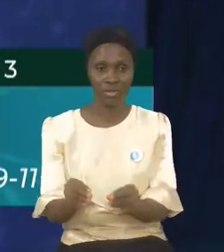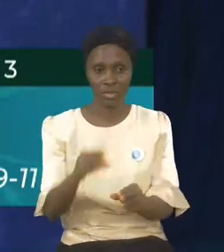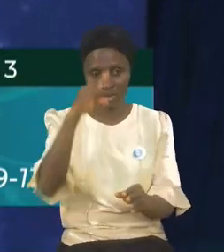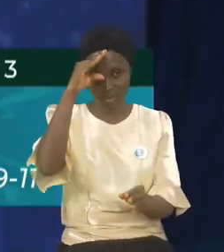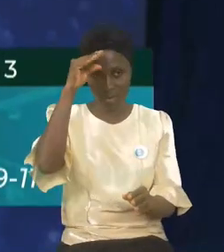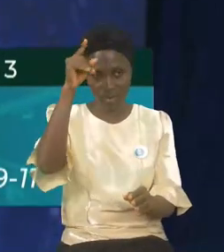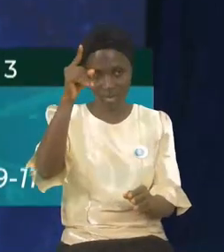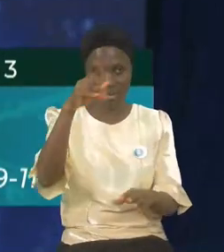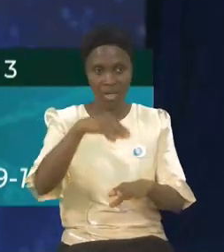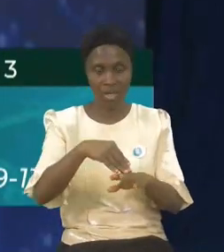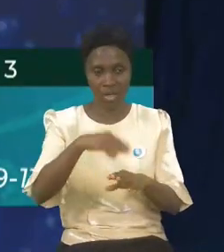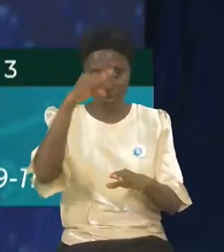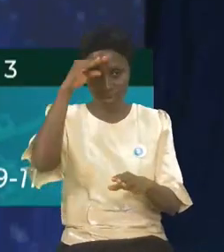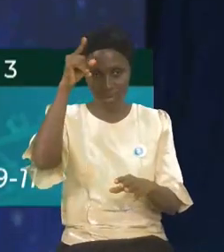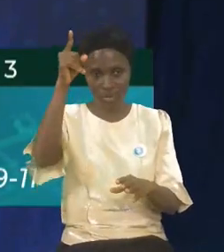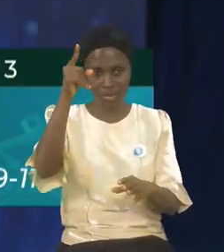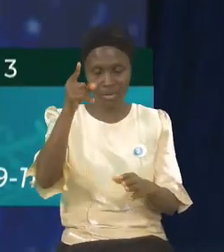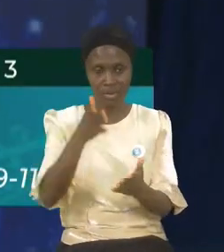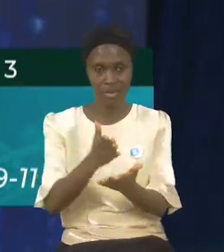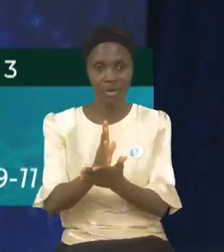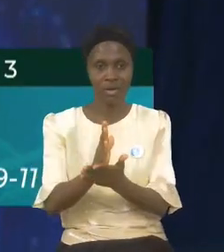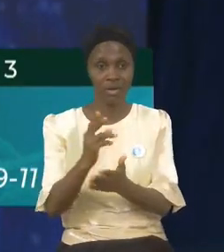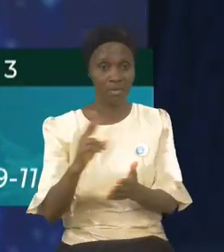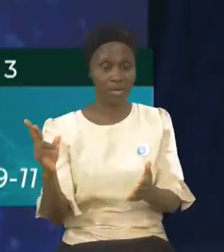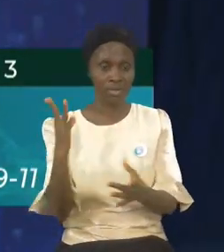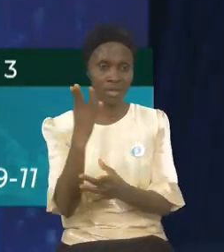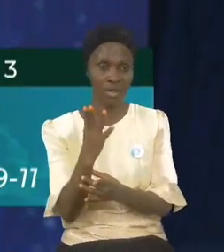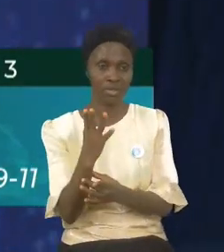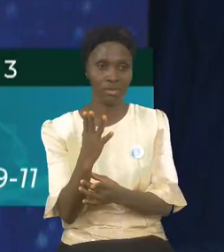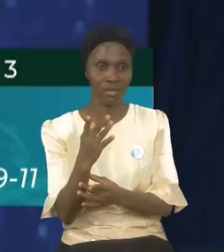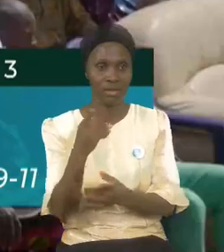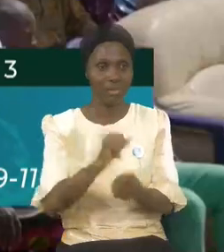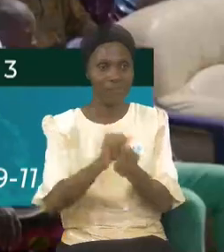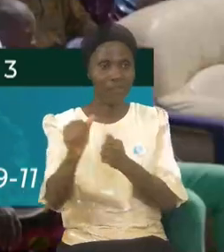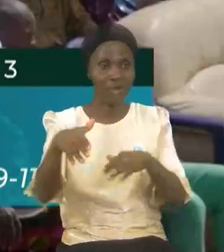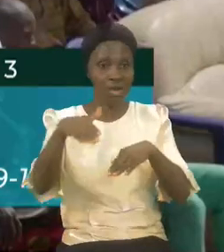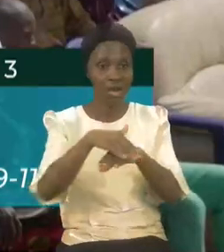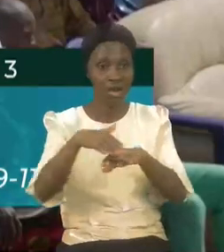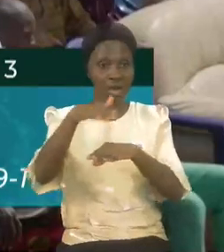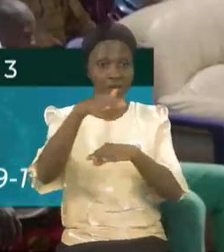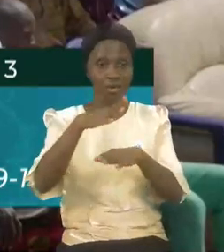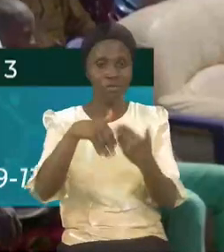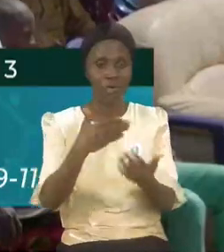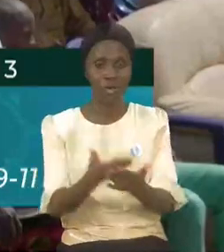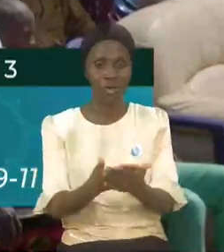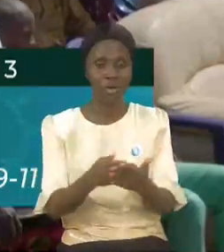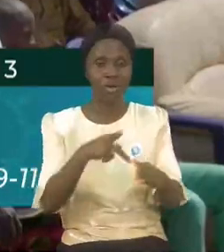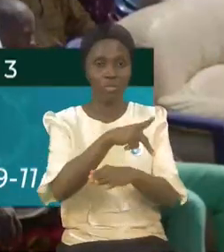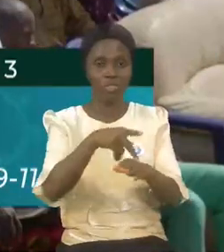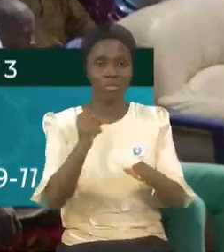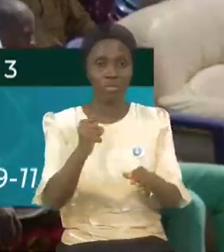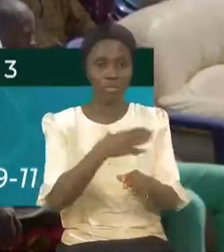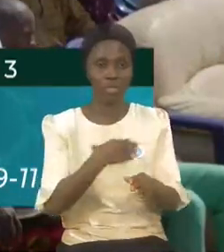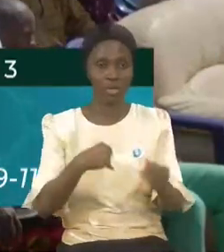lieux célestes. Et 21 dit, au-dessus de toute domination, de toute